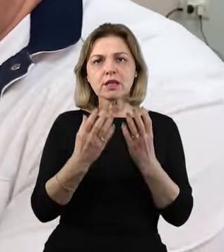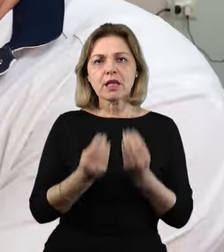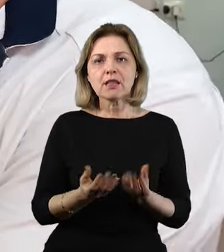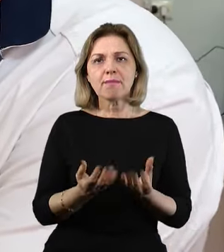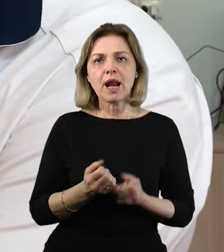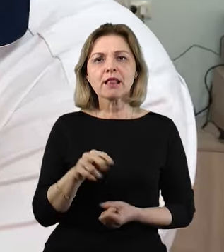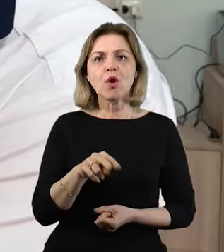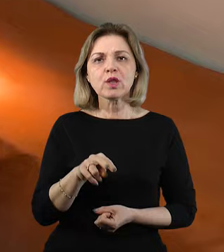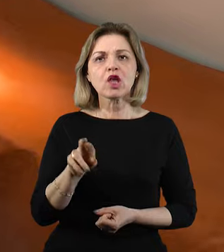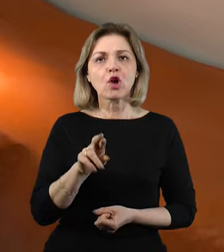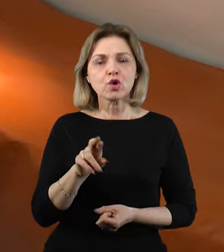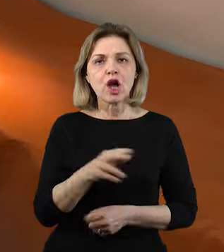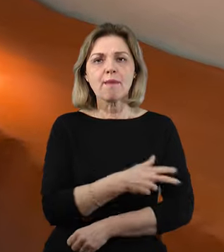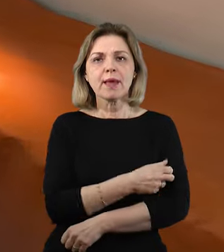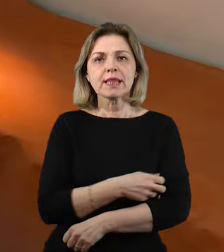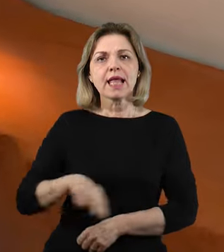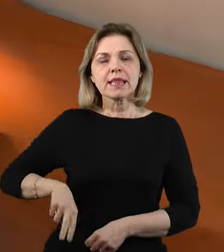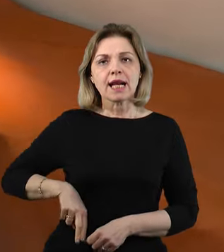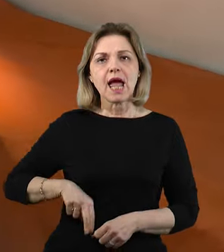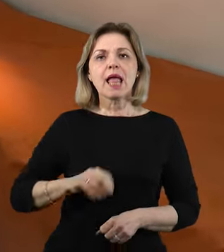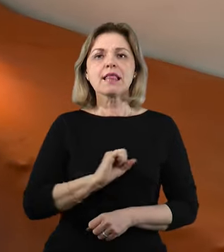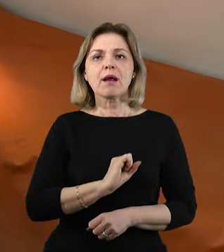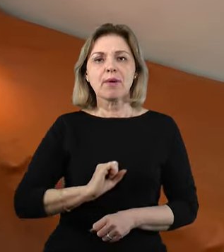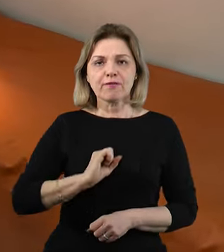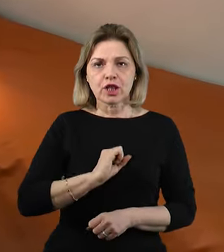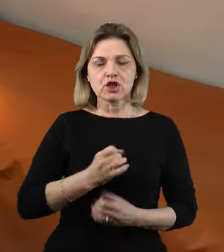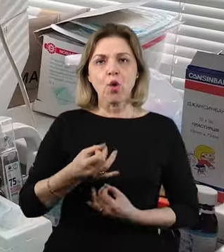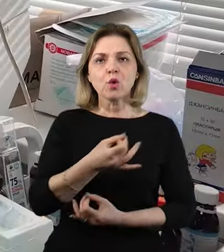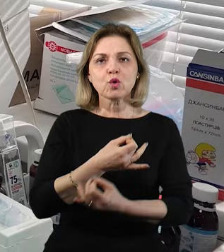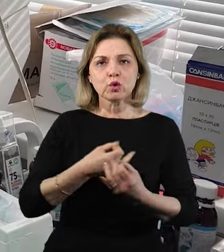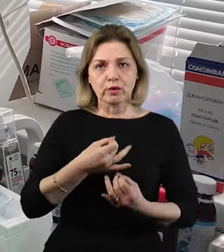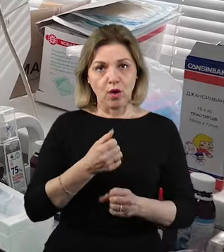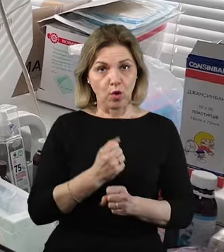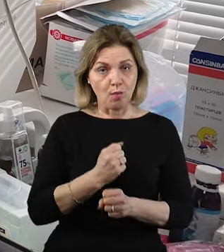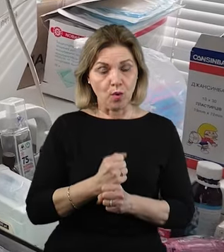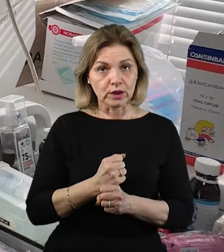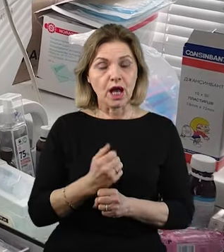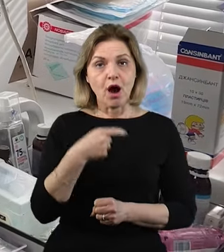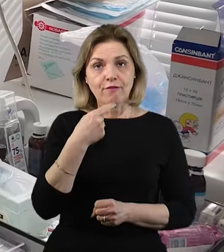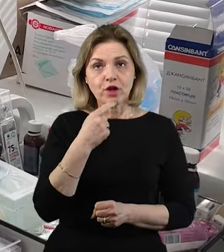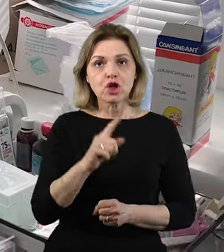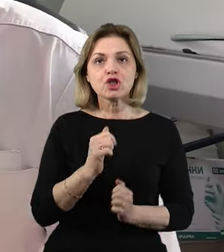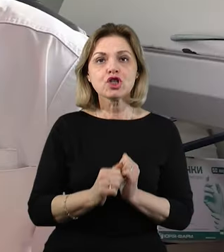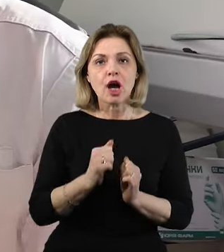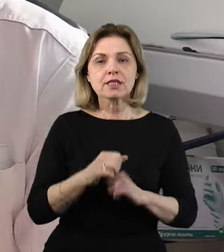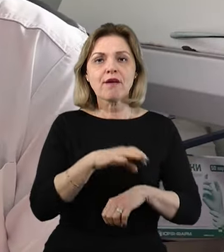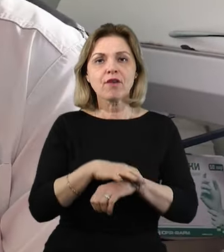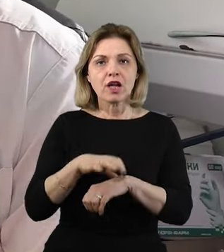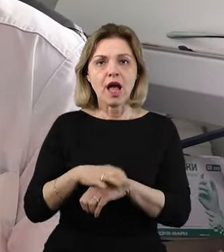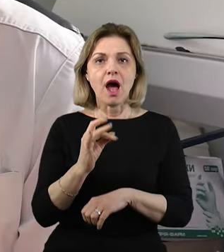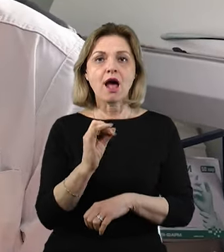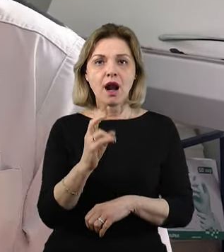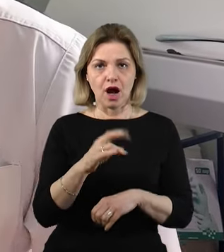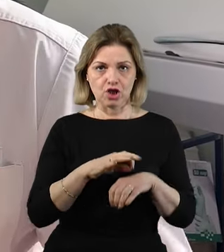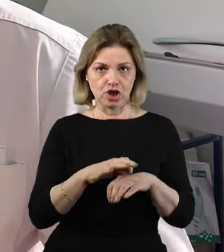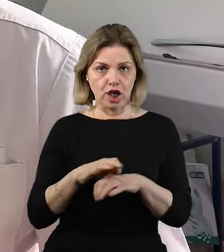приймає Леонід Ярошевський, медичний директор з терапевтичної та консультативно-діагностичної роботи. Говорить, найчастіше виявляють